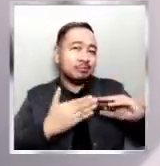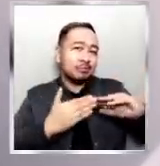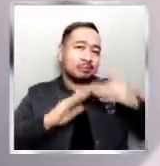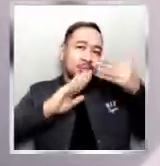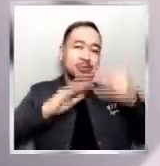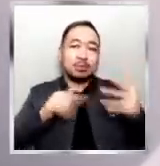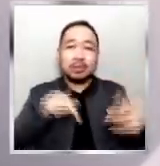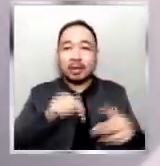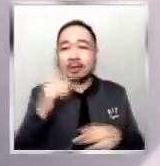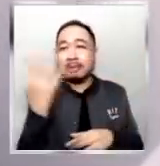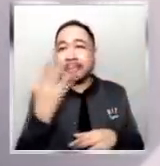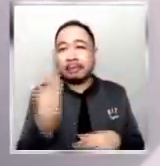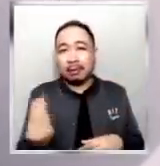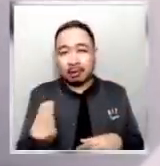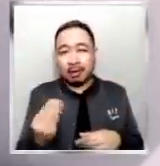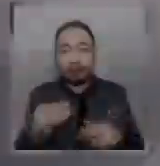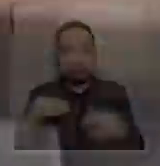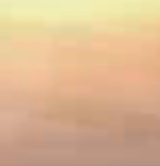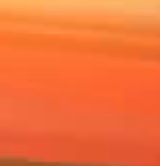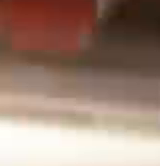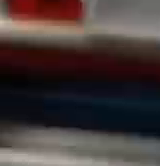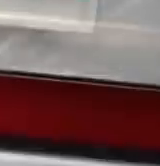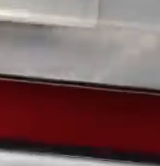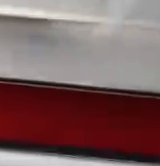sa pagtutok ni John Consulta.